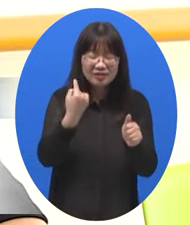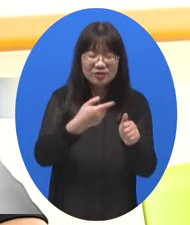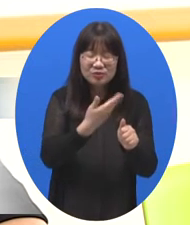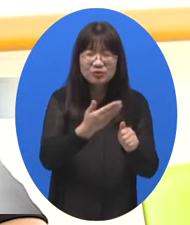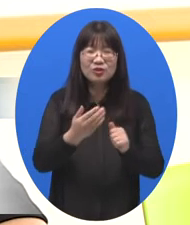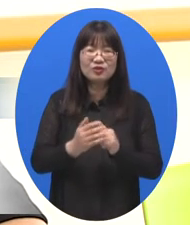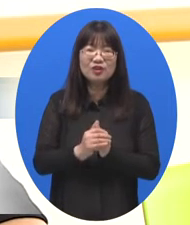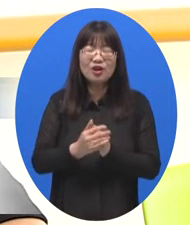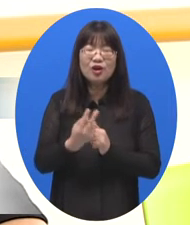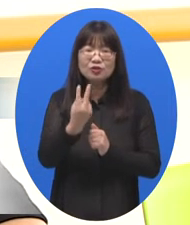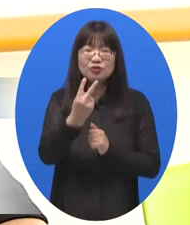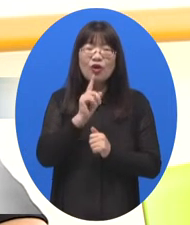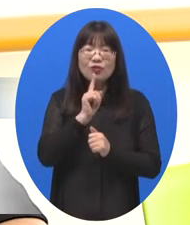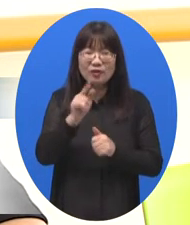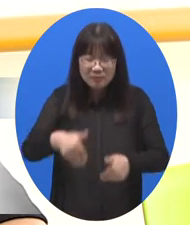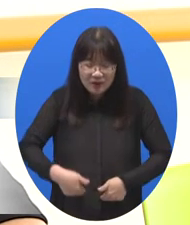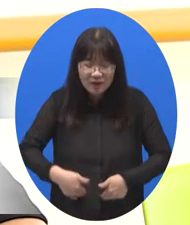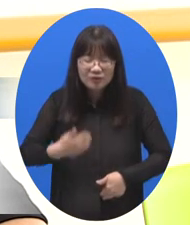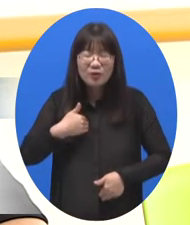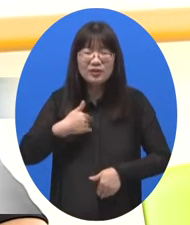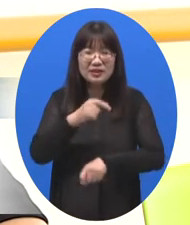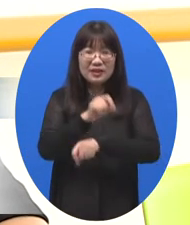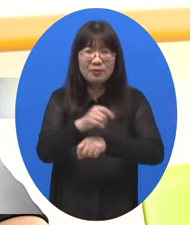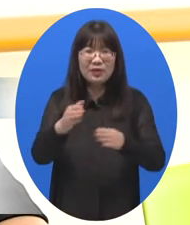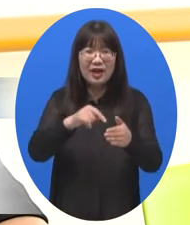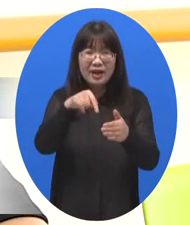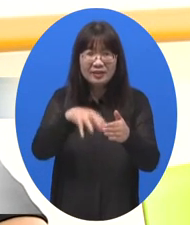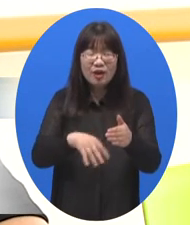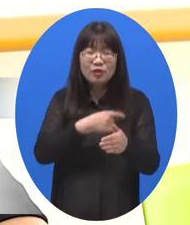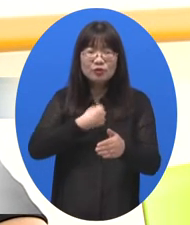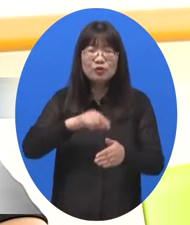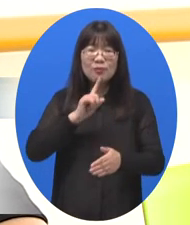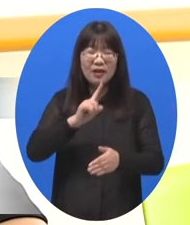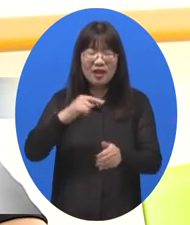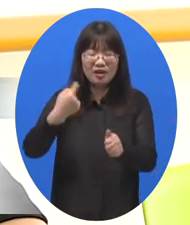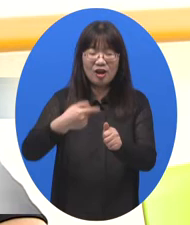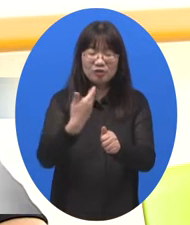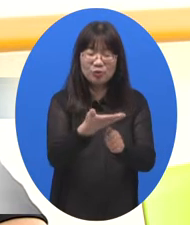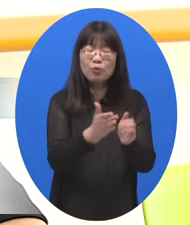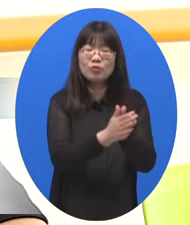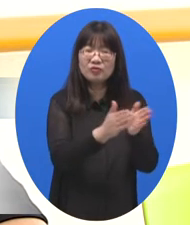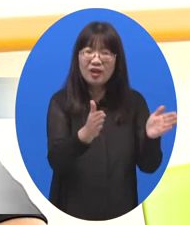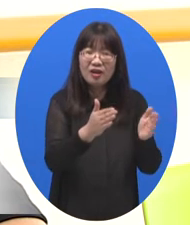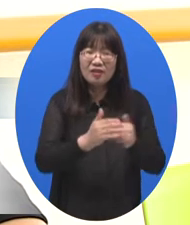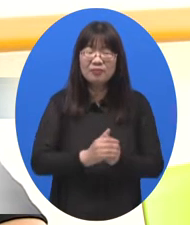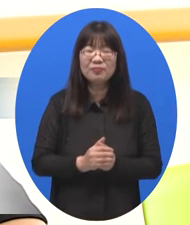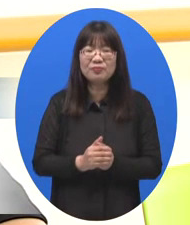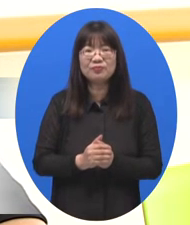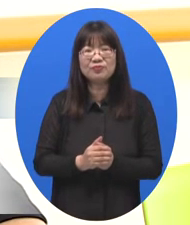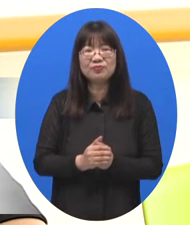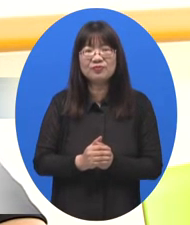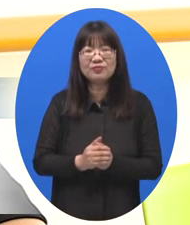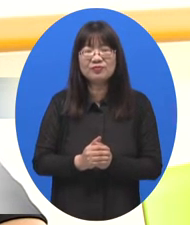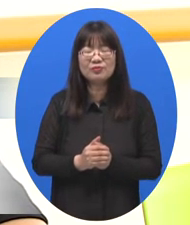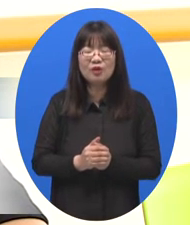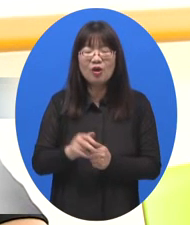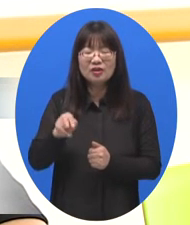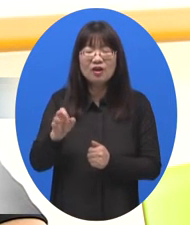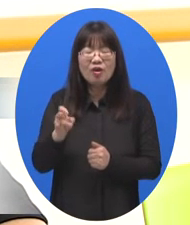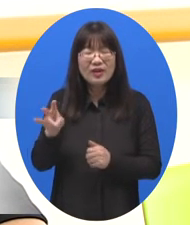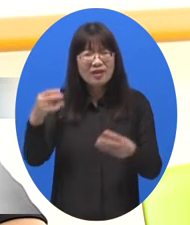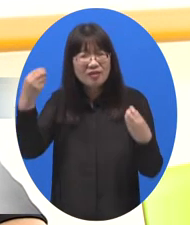이 등 언어도 필요하고 그래서 이 3 길에서 아야 중국어 교도 시작하고 ides 허 이에